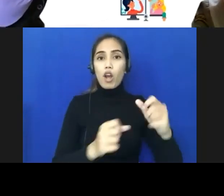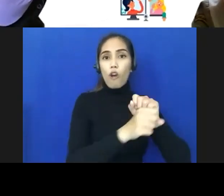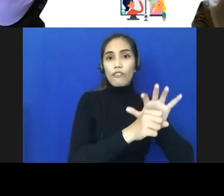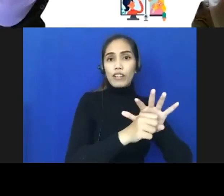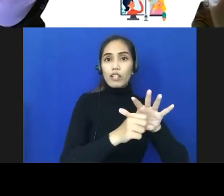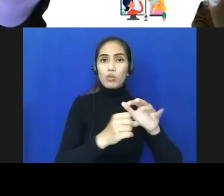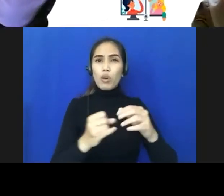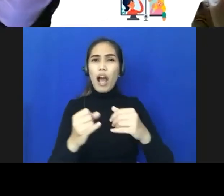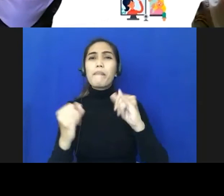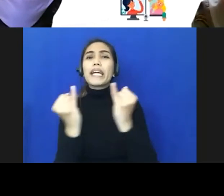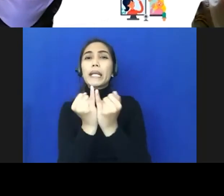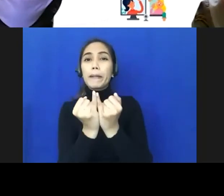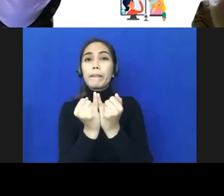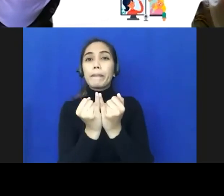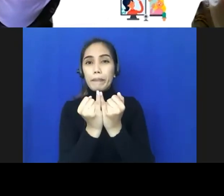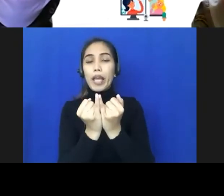atau mungkin